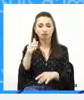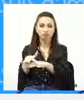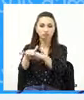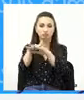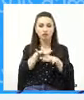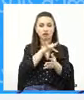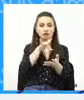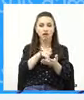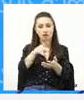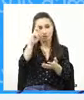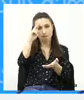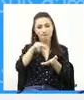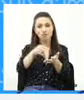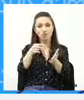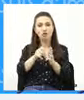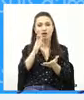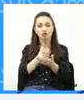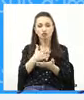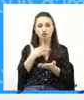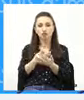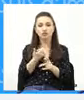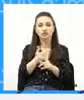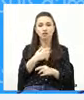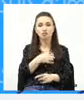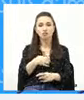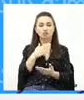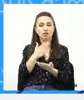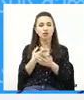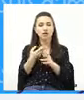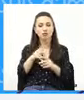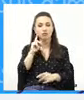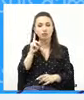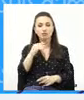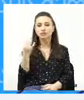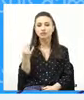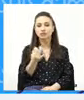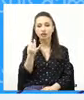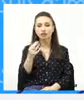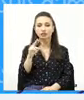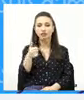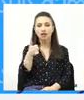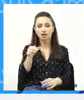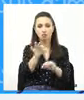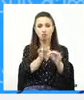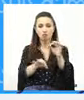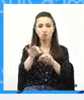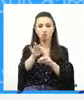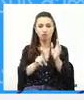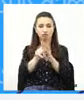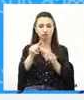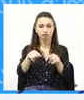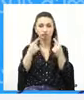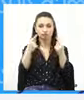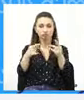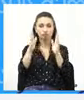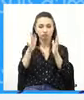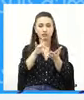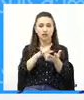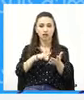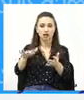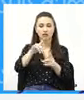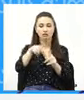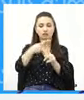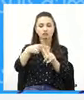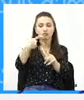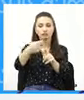ჩარიცხოს დედაქალაქის ბიუჯეტში, რაც ჩვენთვის ძალიან მნიშვნელოვანია, რადგან საინტერესო და კარგ პროექტებს განვახორციელებთ ქალაქში